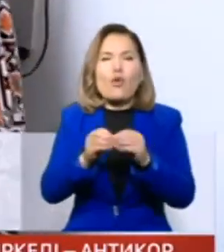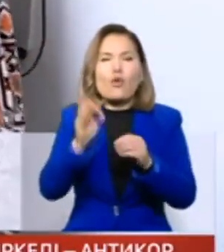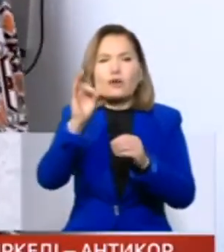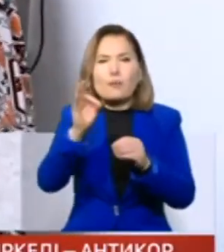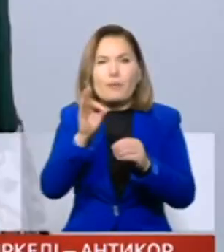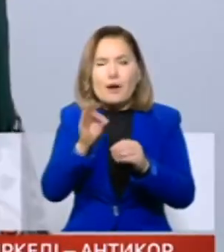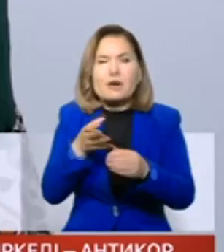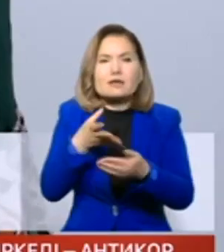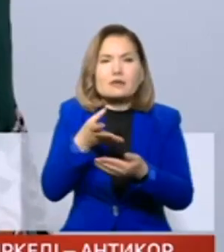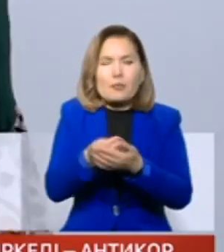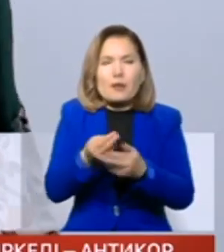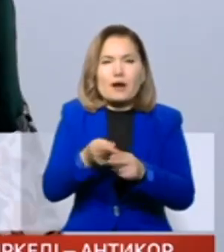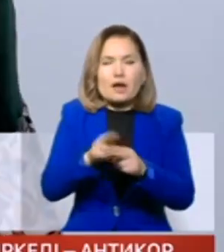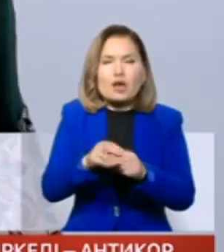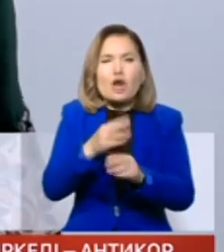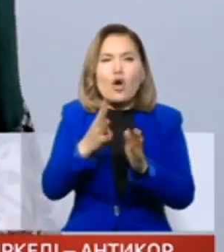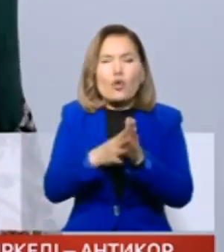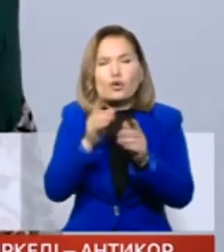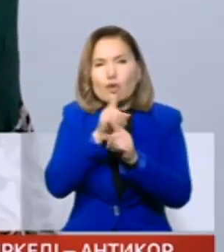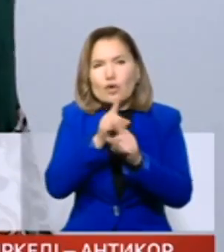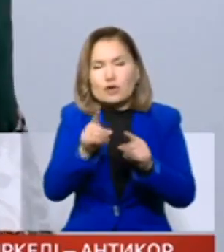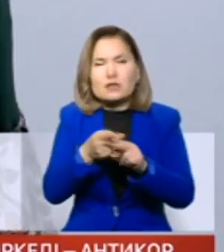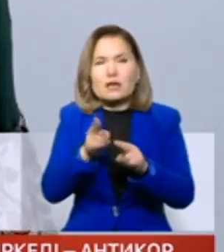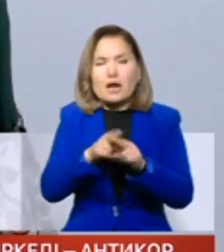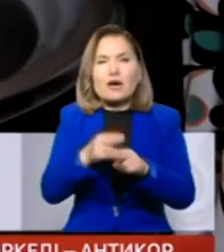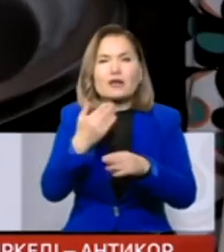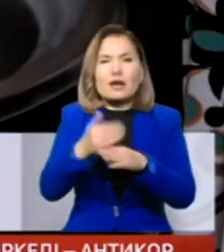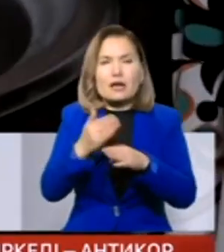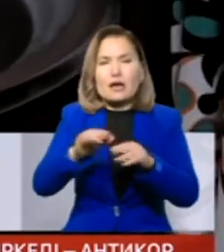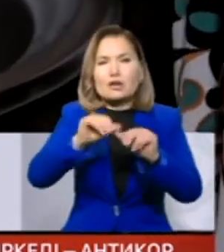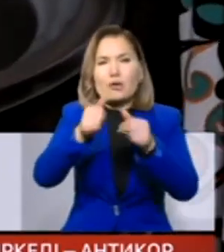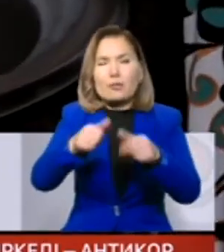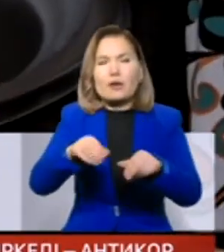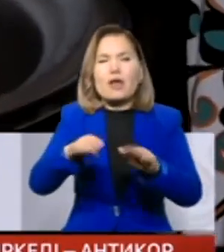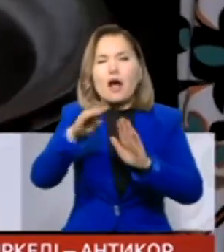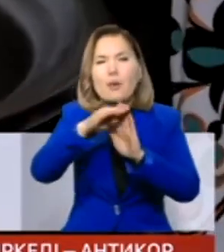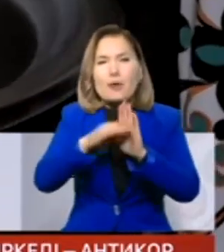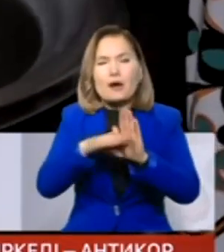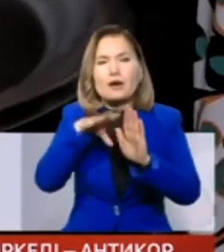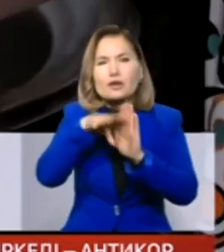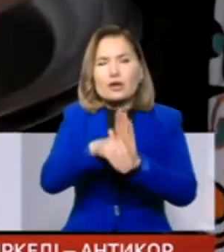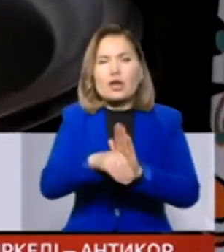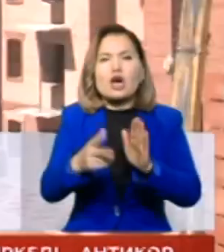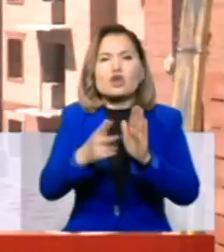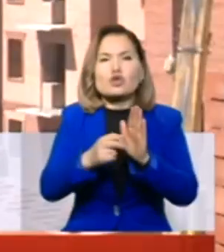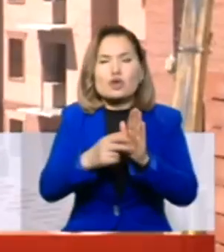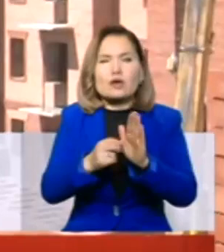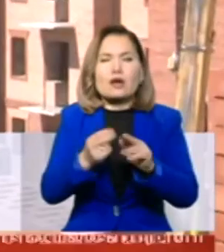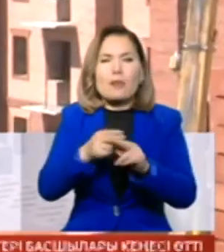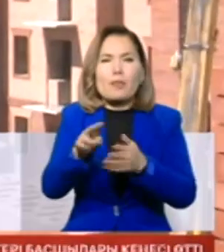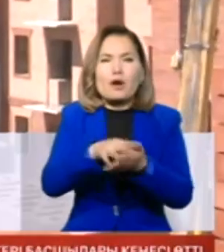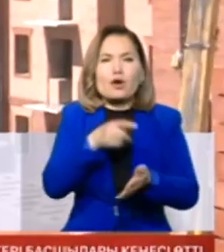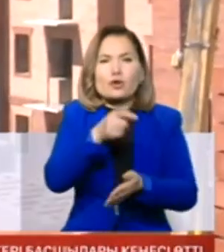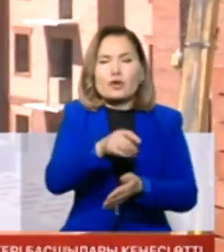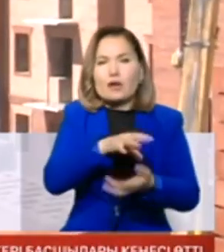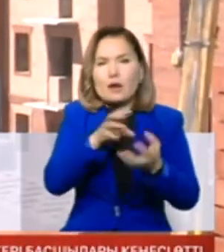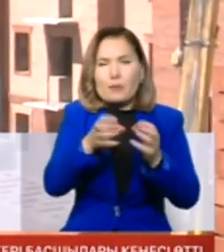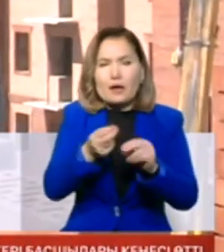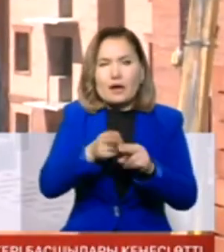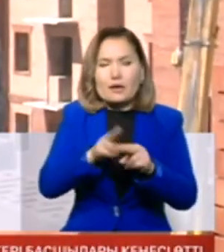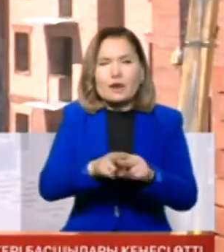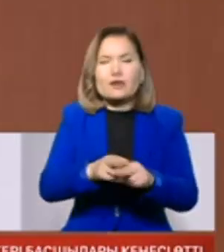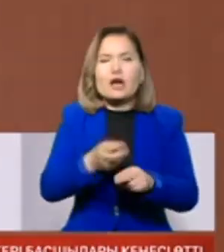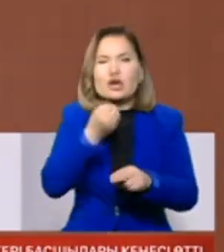жыл мерзімге 5% несиемен алып отыр. Жалпы сыр жастары бағдарламасына барлығы 800-ге жуық өтінім түскен, яғни